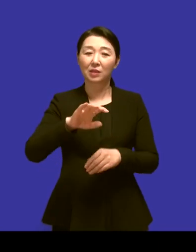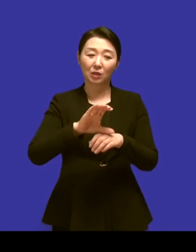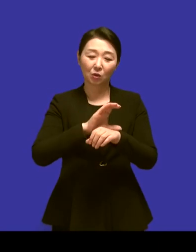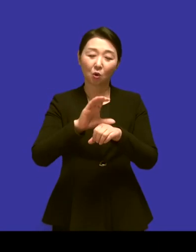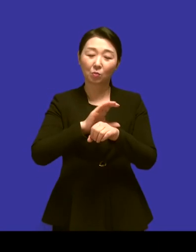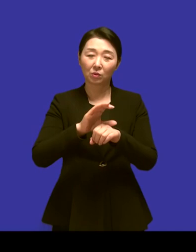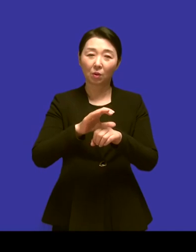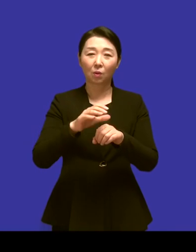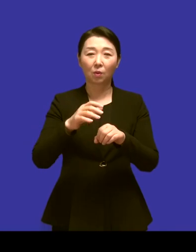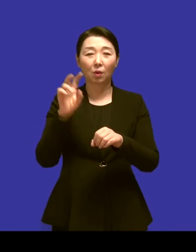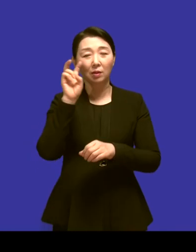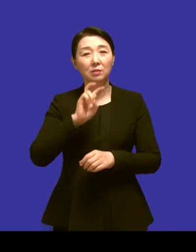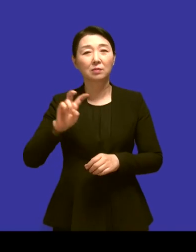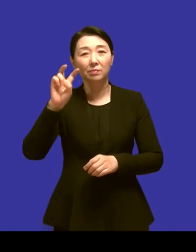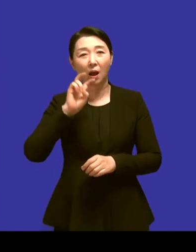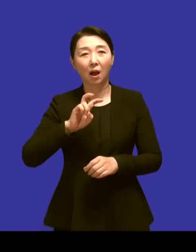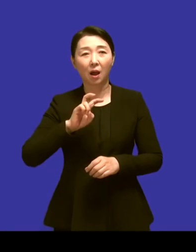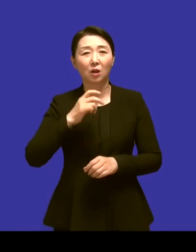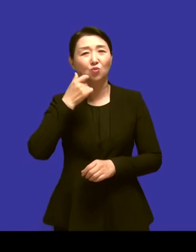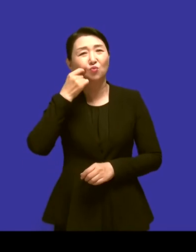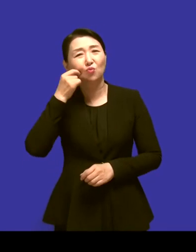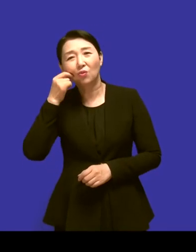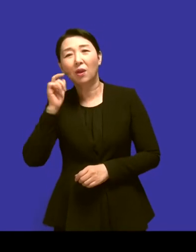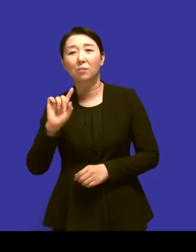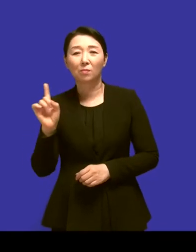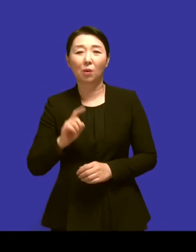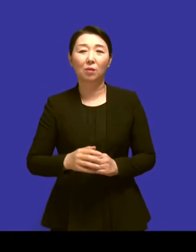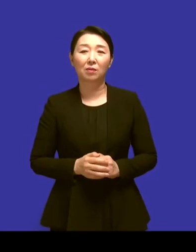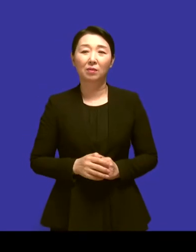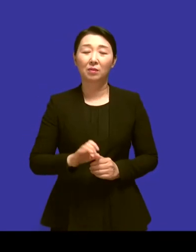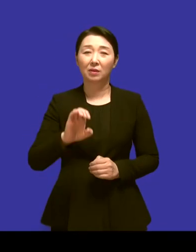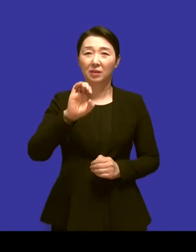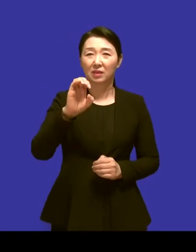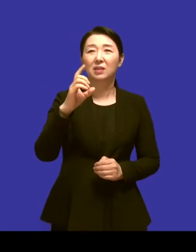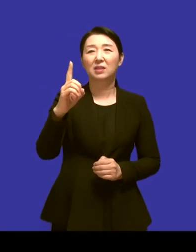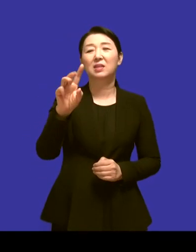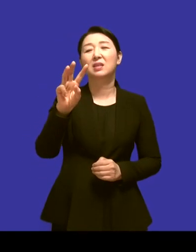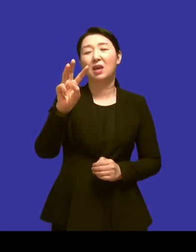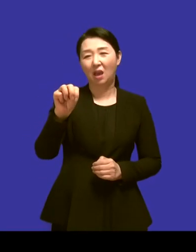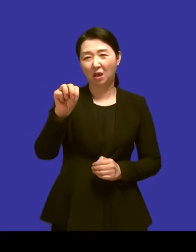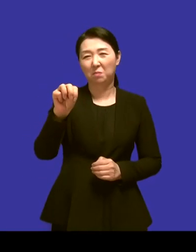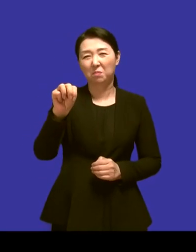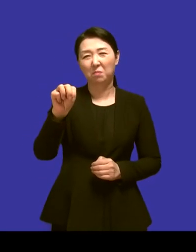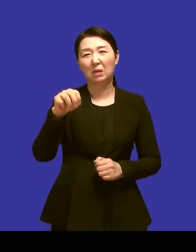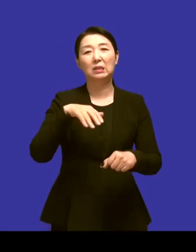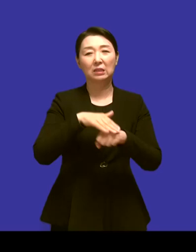음악의 트렌드가 EDM으로 이제 좀 이렇게 장르가 EDM으로 뭔가